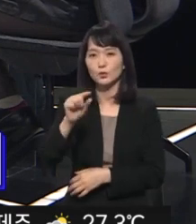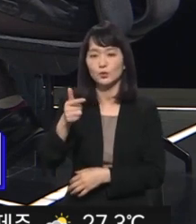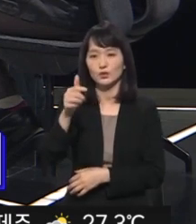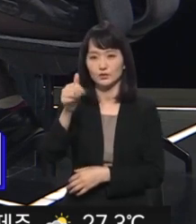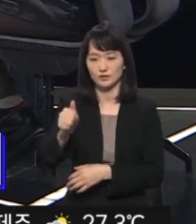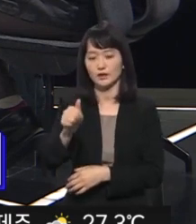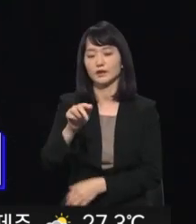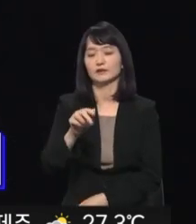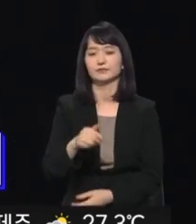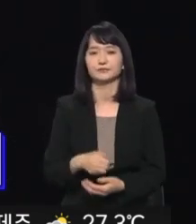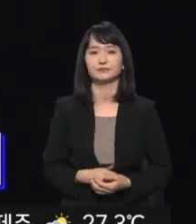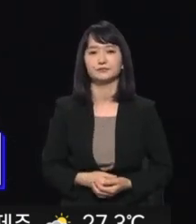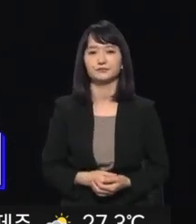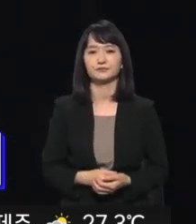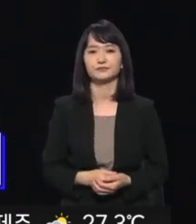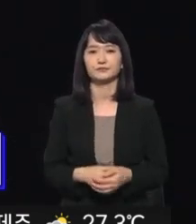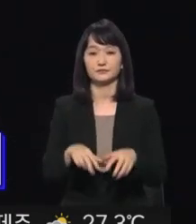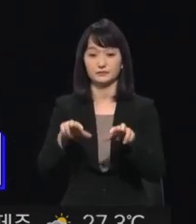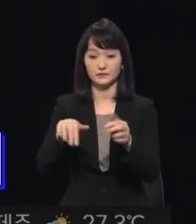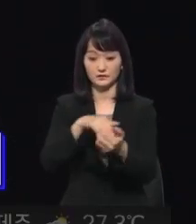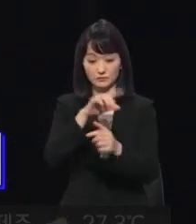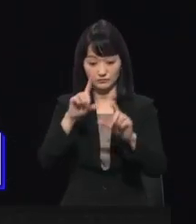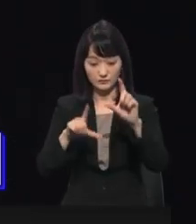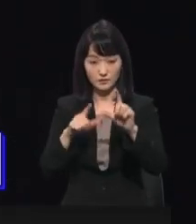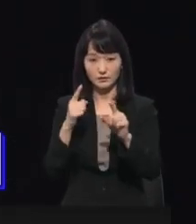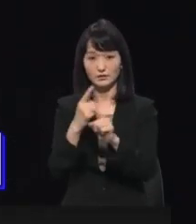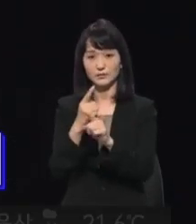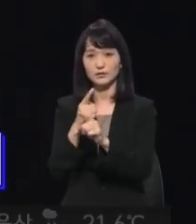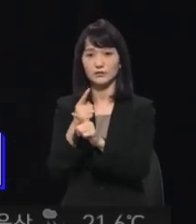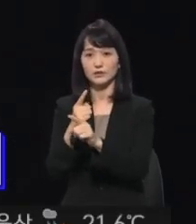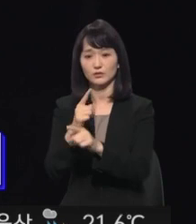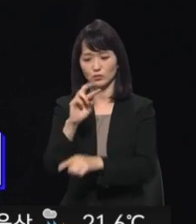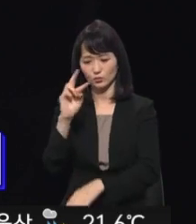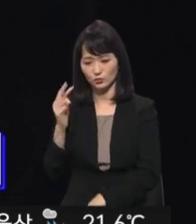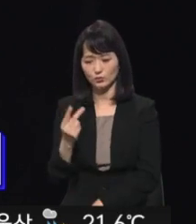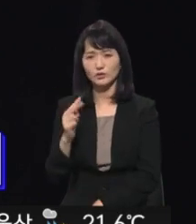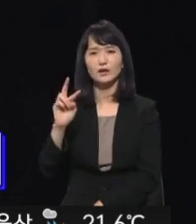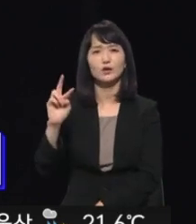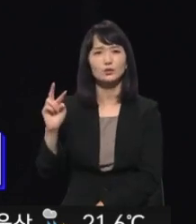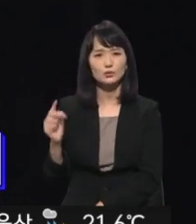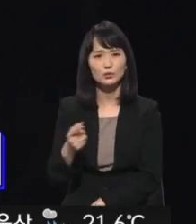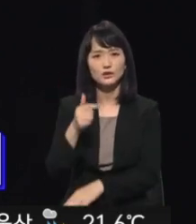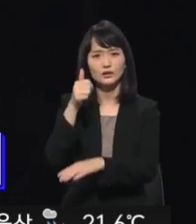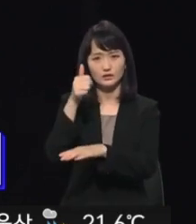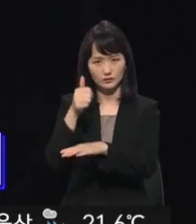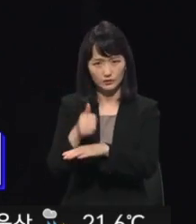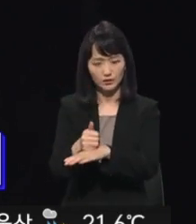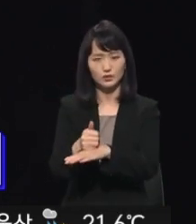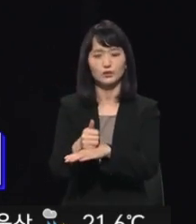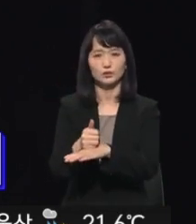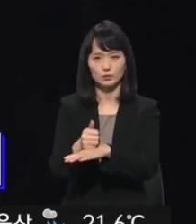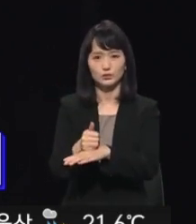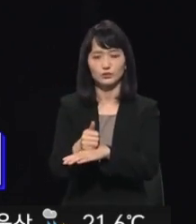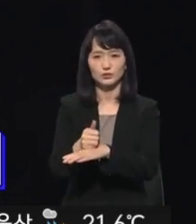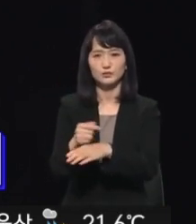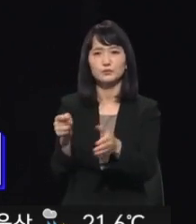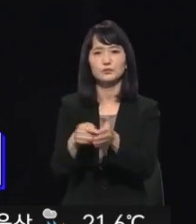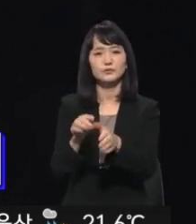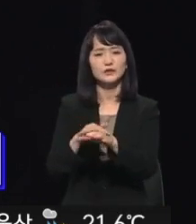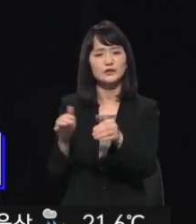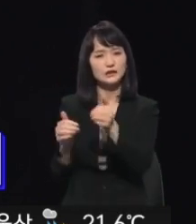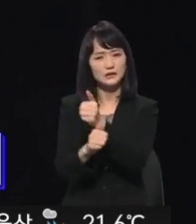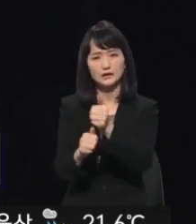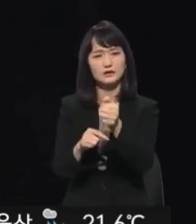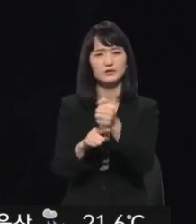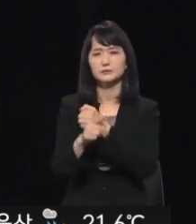있습니다 지금 뭐 상황이 돌고 2 9회 법 없이도 9 돌고 돌고 라는 박지원 전 원장의 평가 안되요 여러분들에게도 저의 팬은